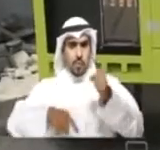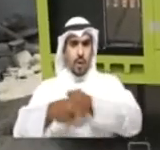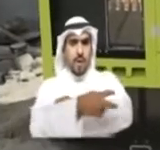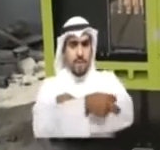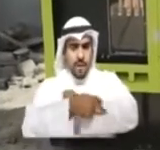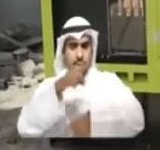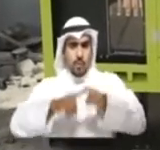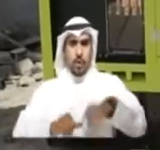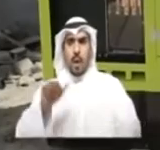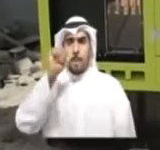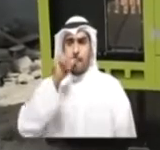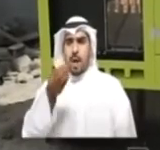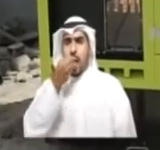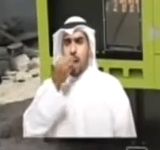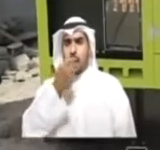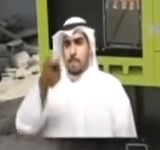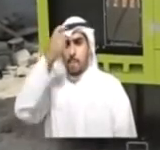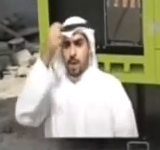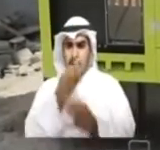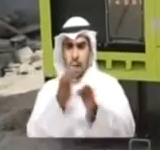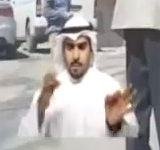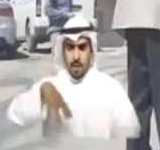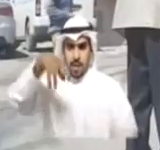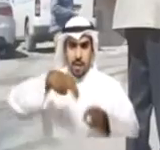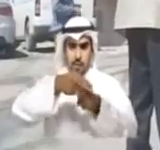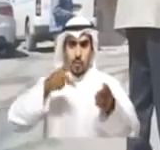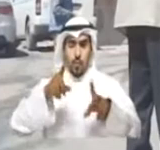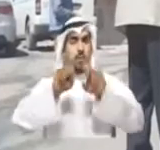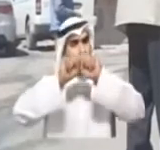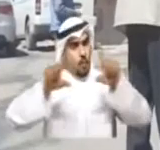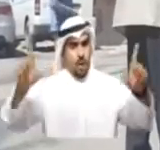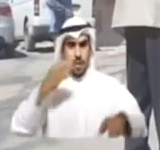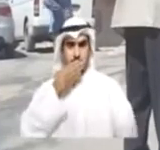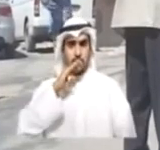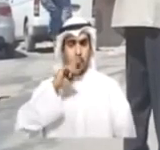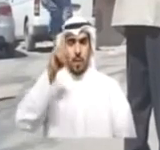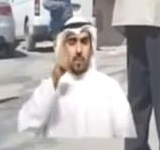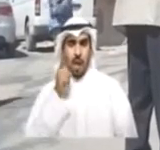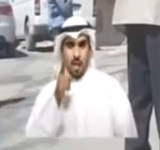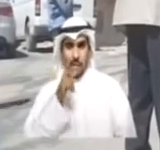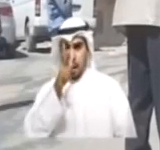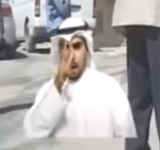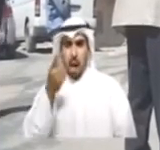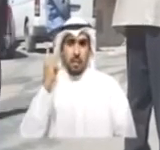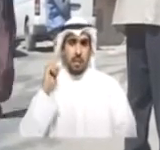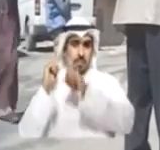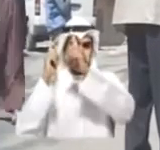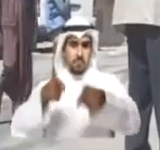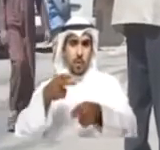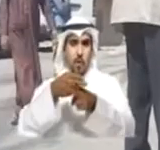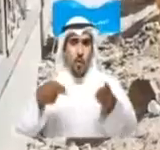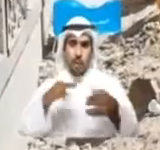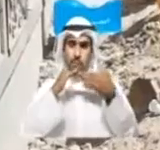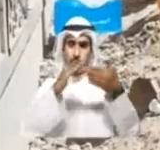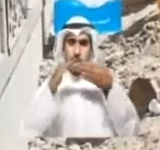من القطاعات، تثبت أن العطاء والسخاء أمر لا يكتسب بل هو أصل ثابت، والذي تجسد اليوم